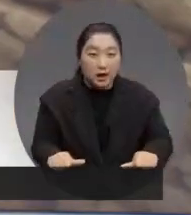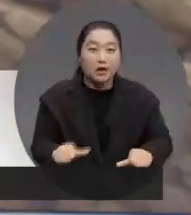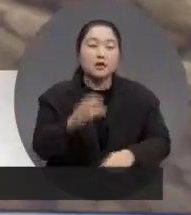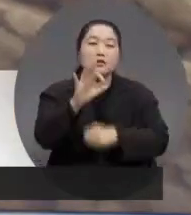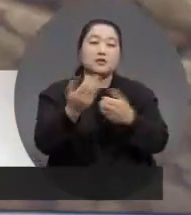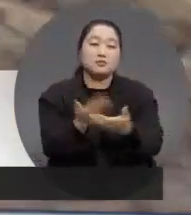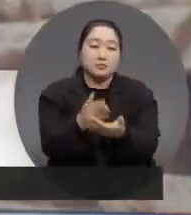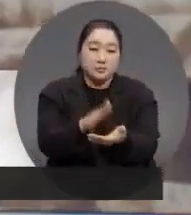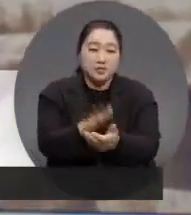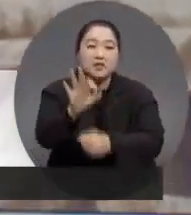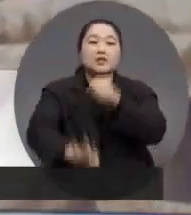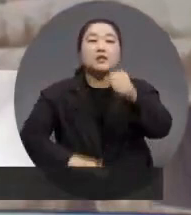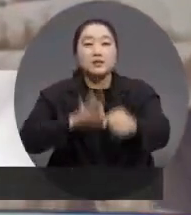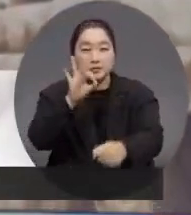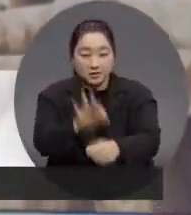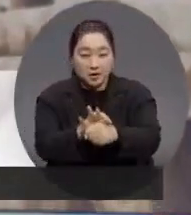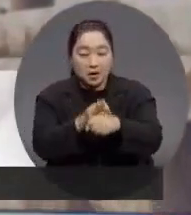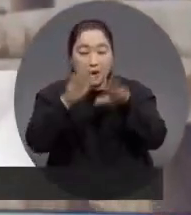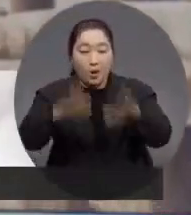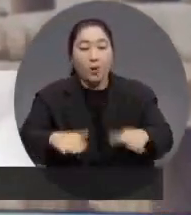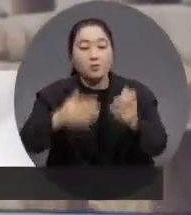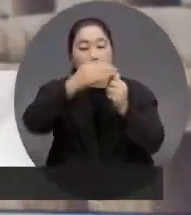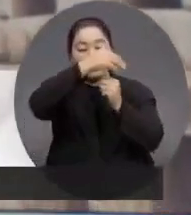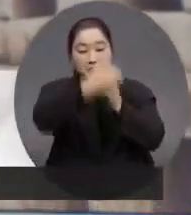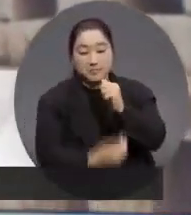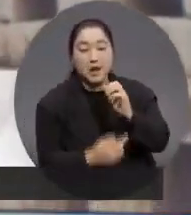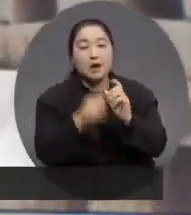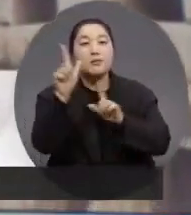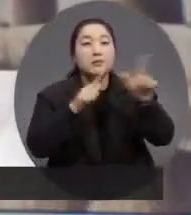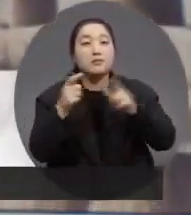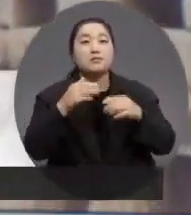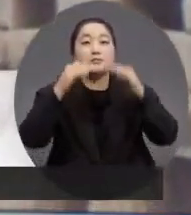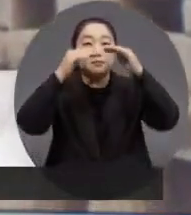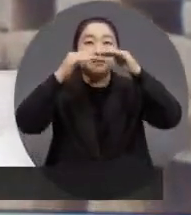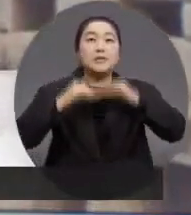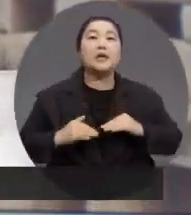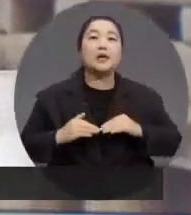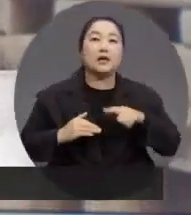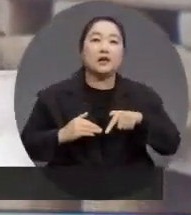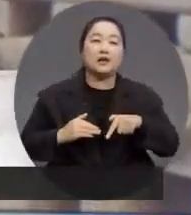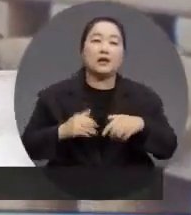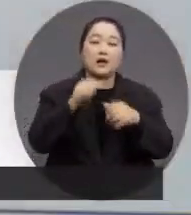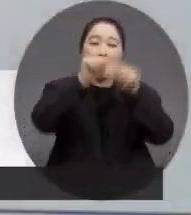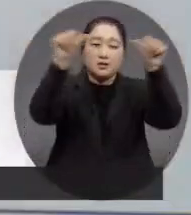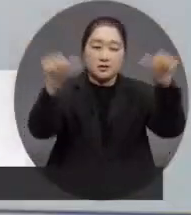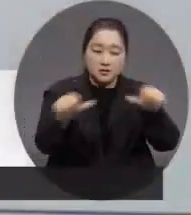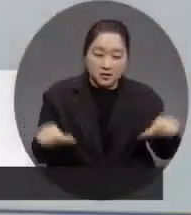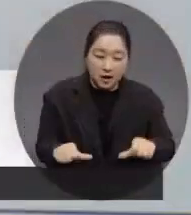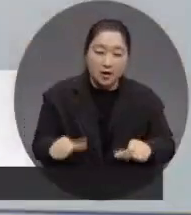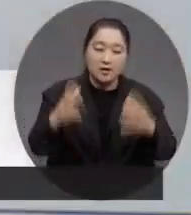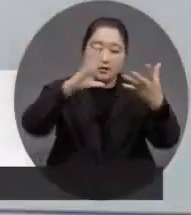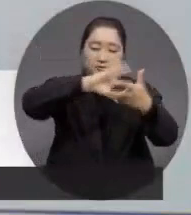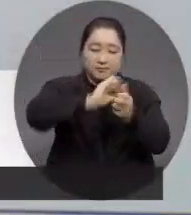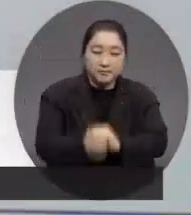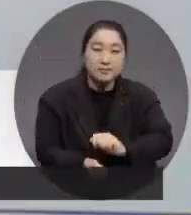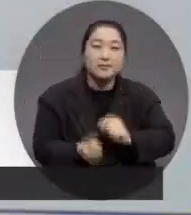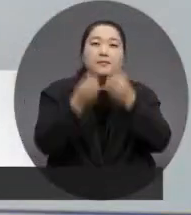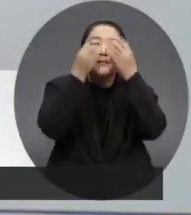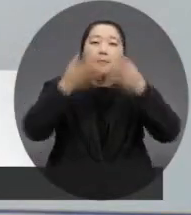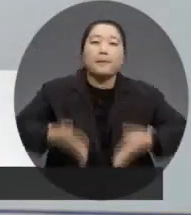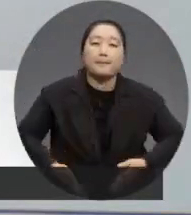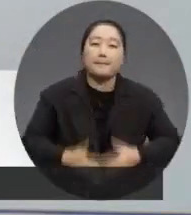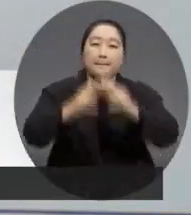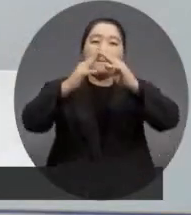보수 공사를 마치고 드디어 그 모습을 드러냈습니다. 불상을 위협하던 석축은 모두 해체된 뒤 새로 쌓았고 또 세월에